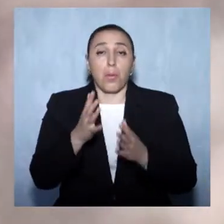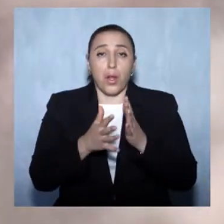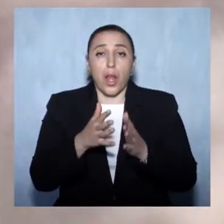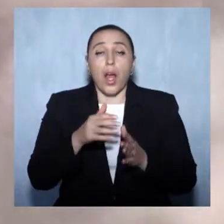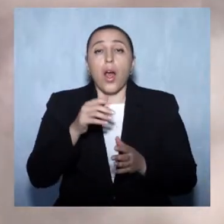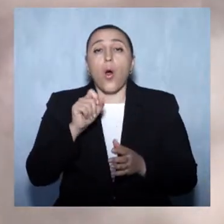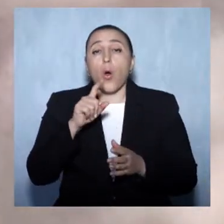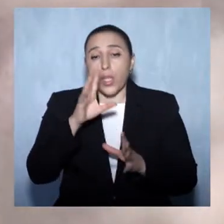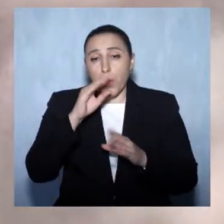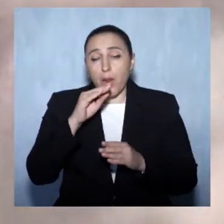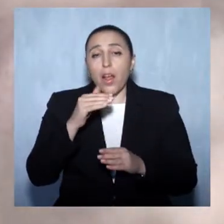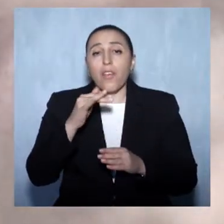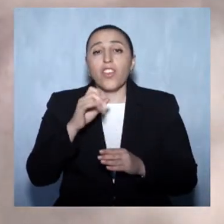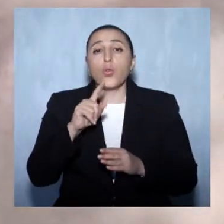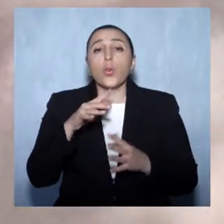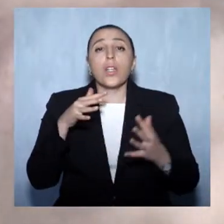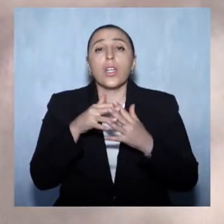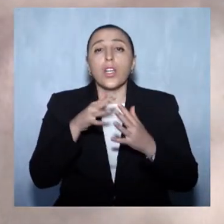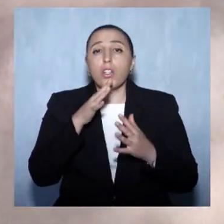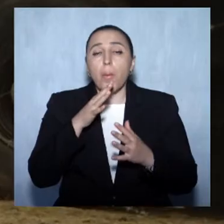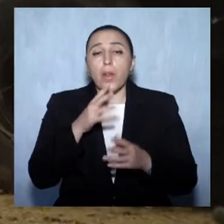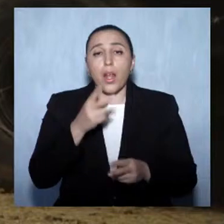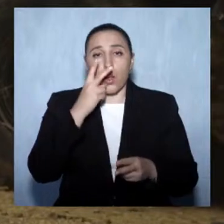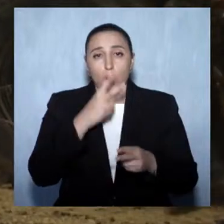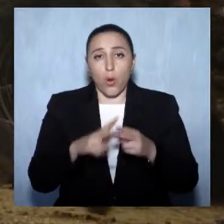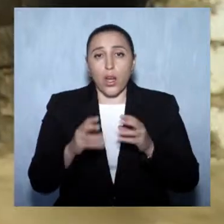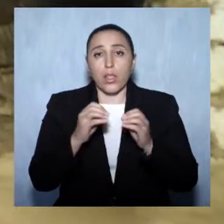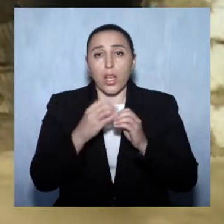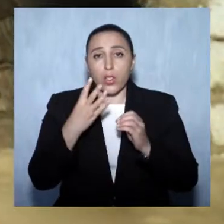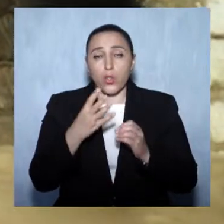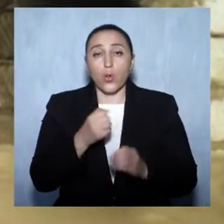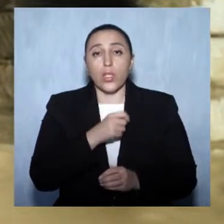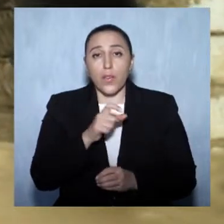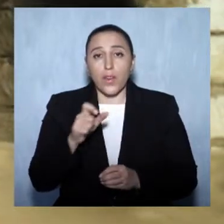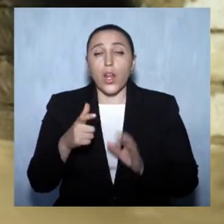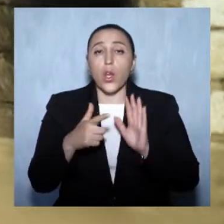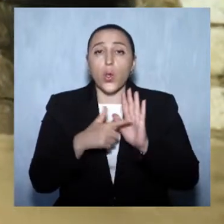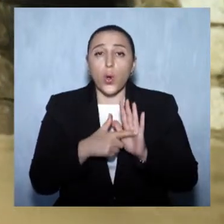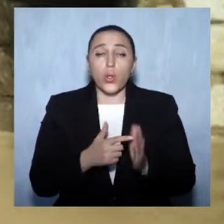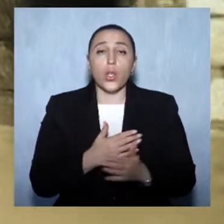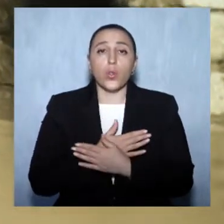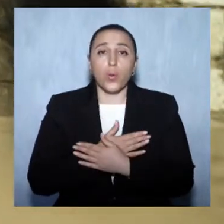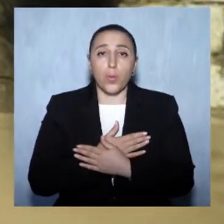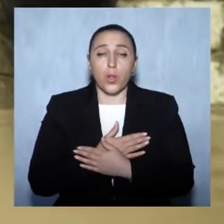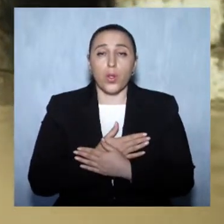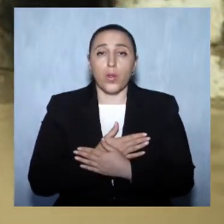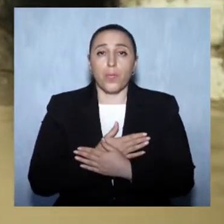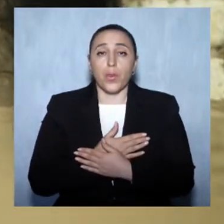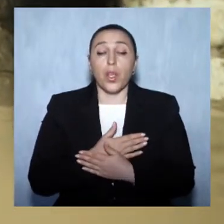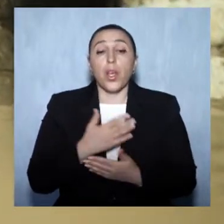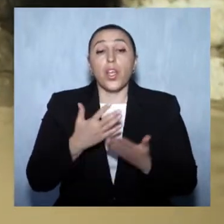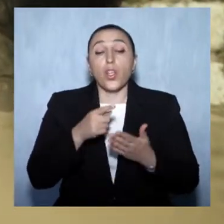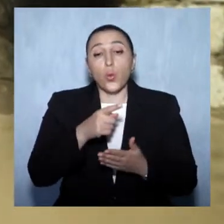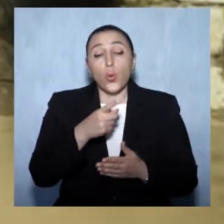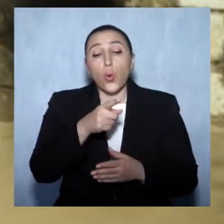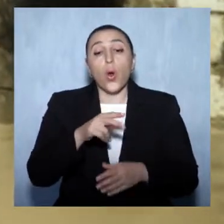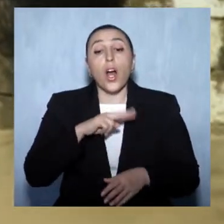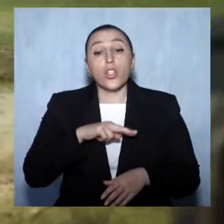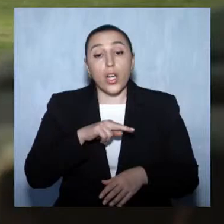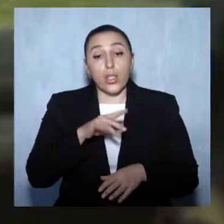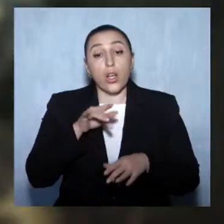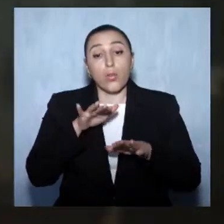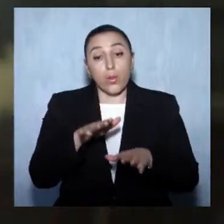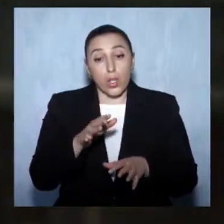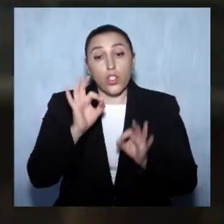Ֆիզուլիի հատվածում ընթացող մարտերի ժամանակ անհետքորել է 14 զինվոր, 7-ն էլ զոհվել են։ Ասում եմ, եթե դու մնայիր ու կատարեիր քո